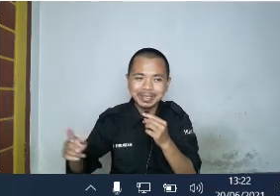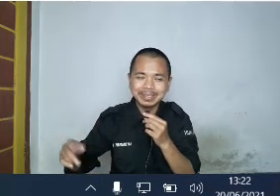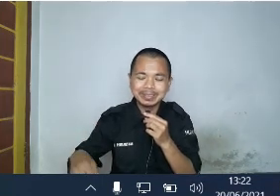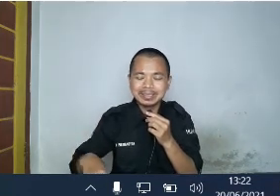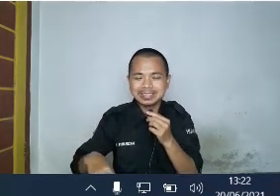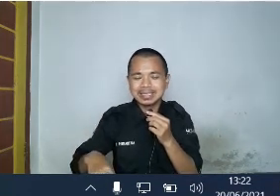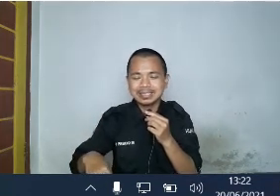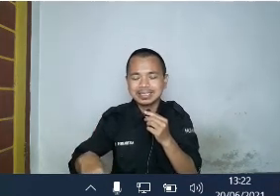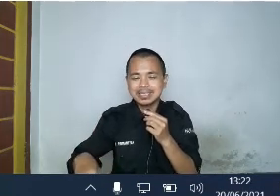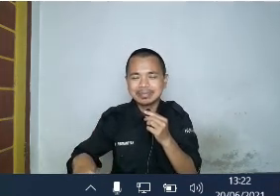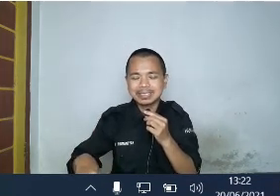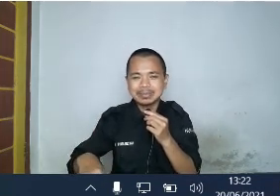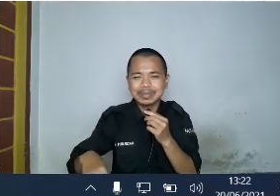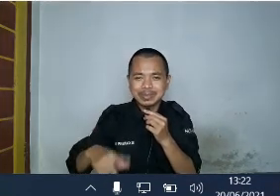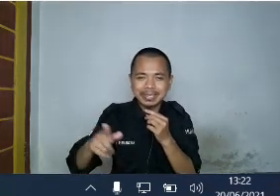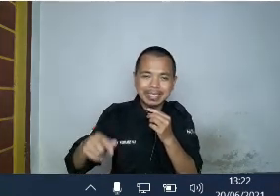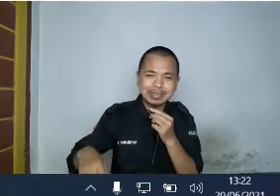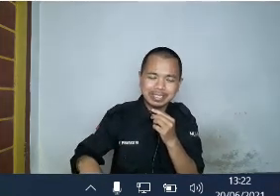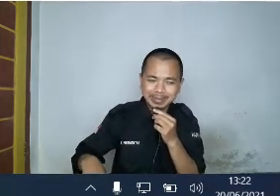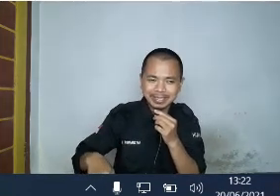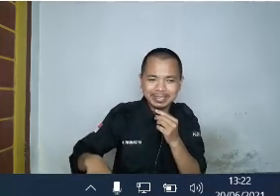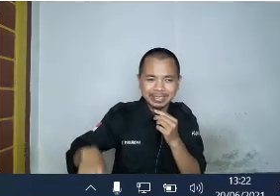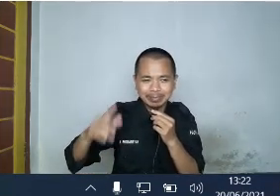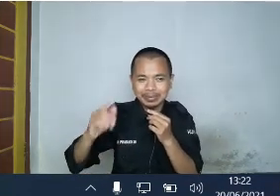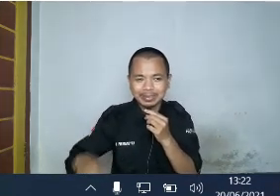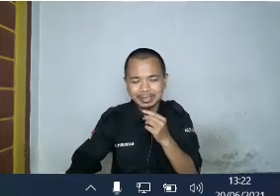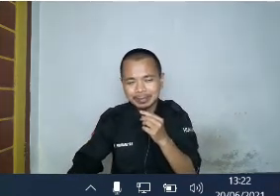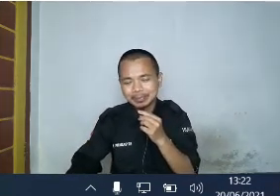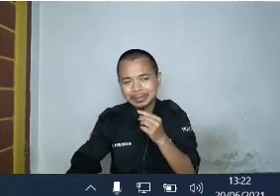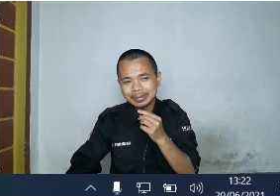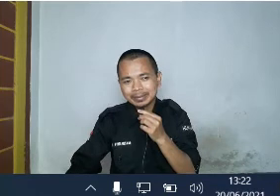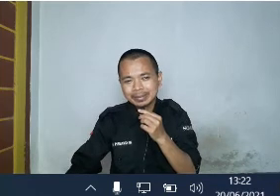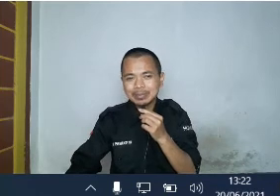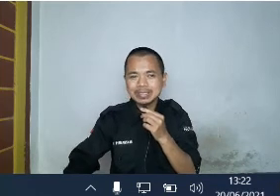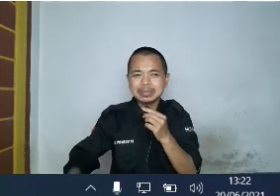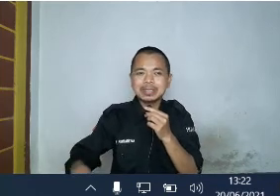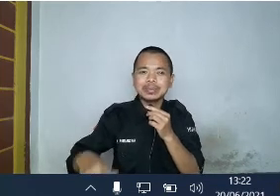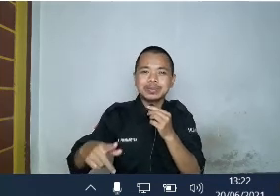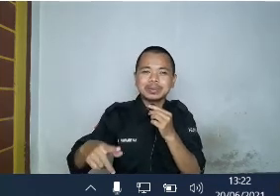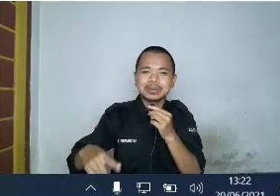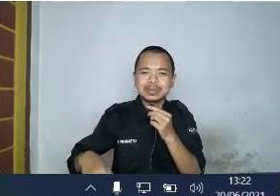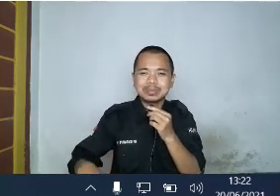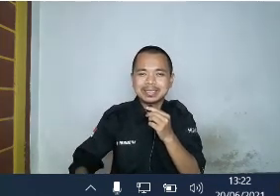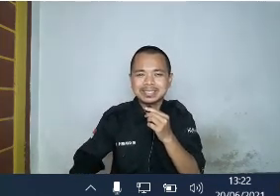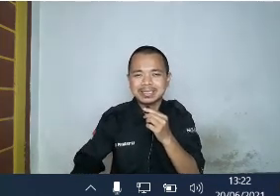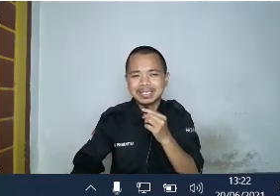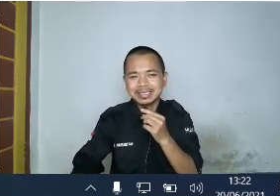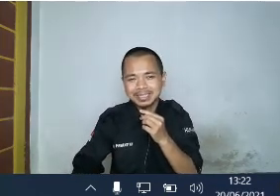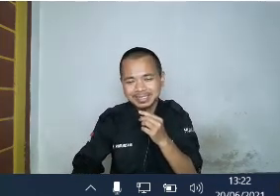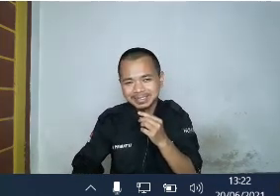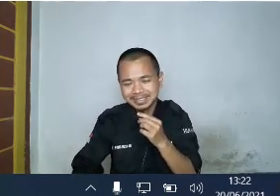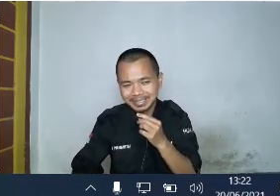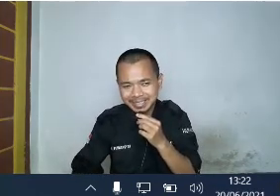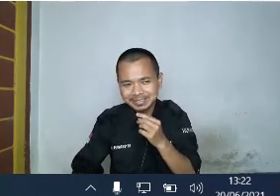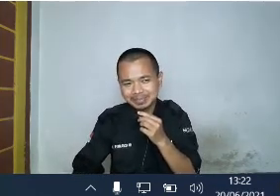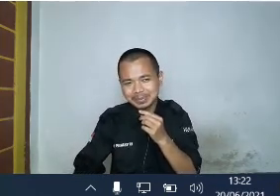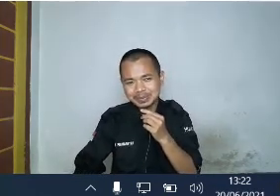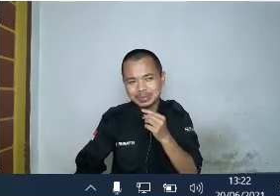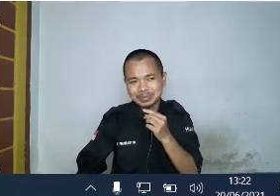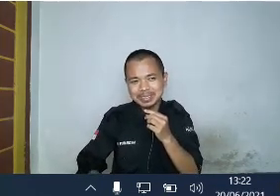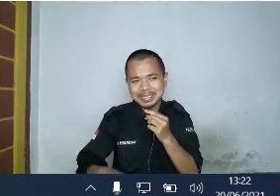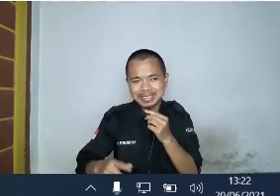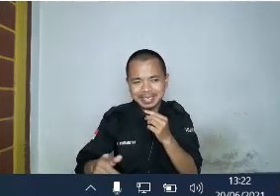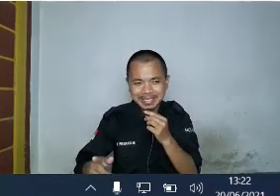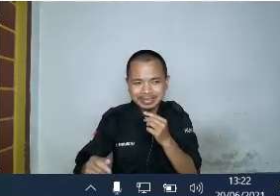jam 6.00 tekan standarnya sampai 06.00 ya maksimal Ya dikirim kuotanya ya maksimal 12.00 sianglah ya